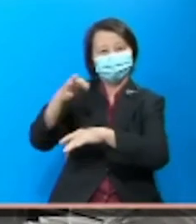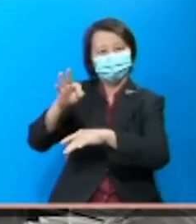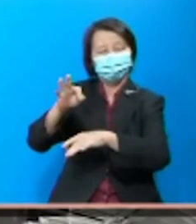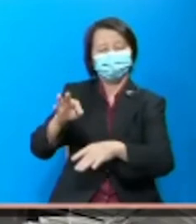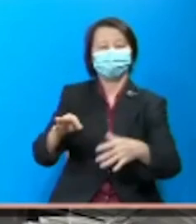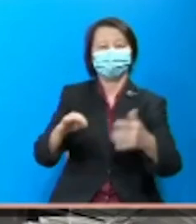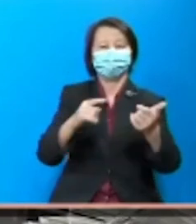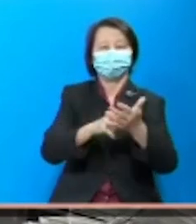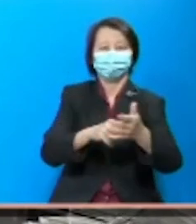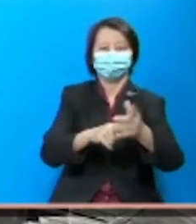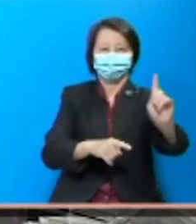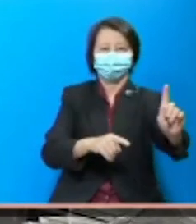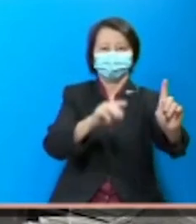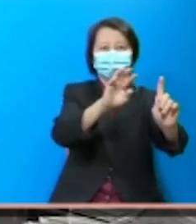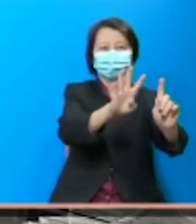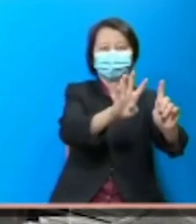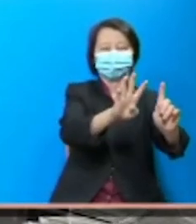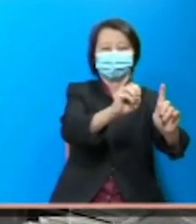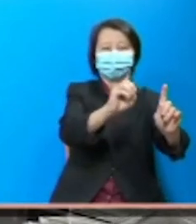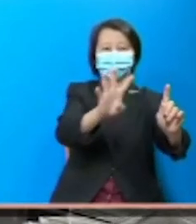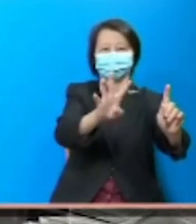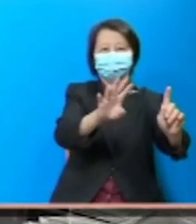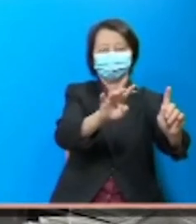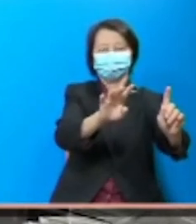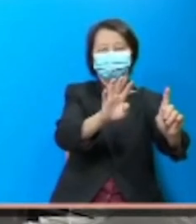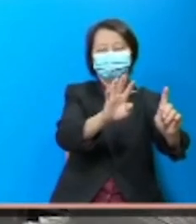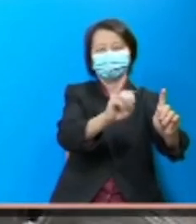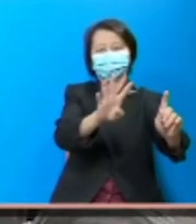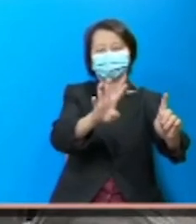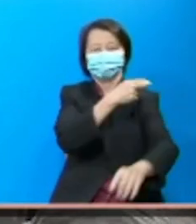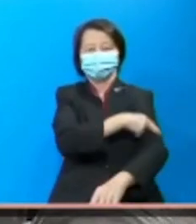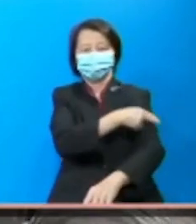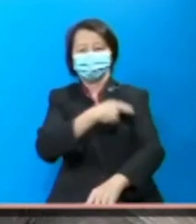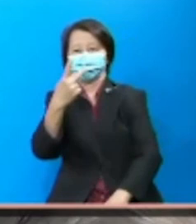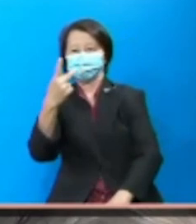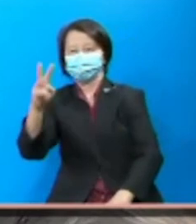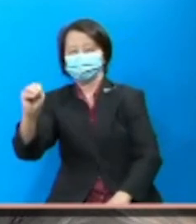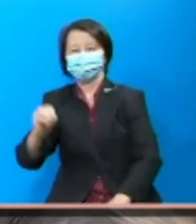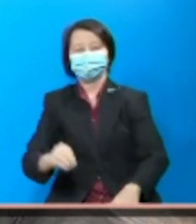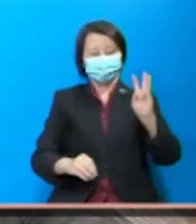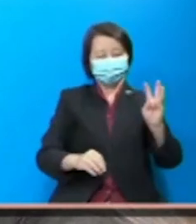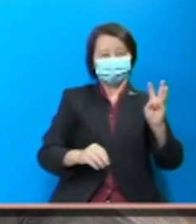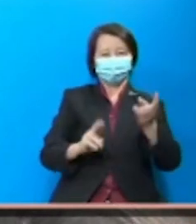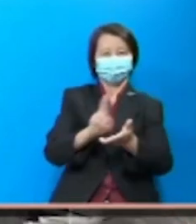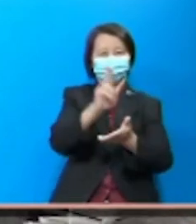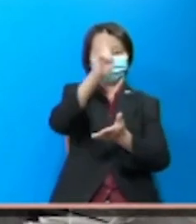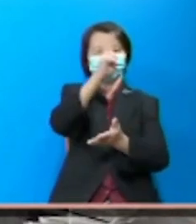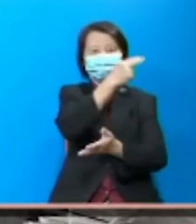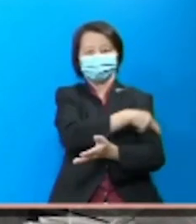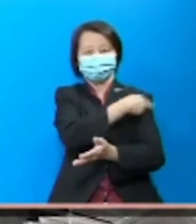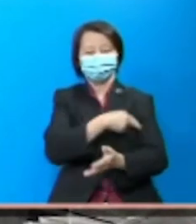yaitu 104 daripada 146 Hospital kek M6 kyb